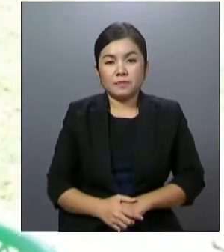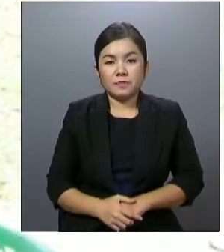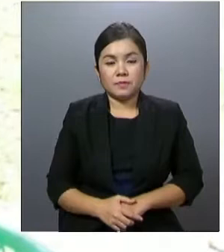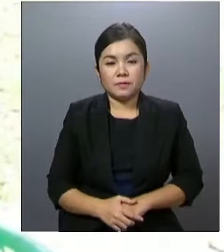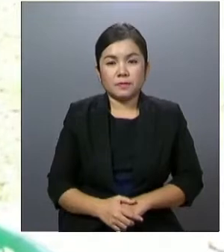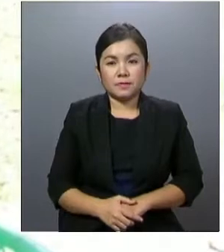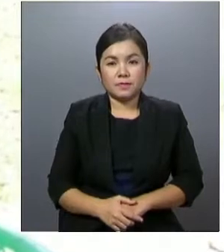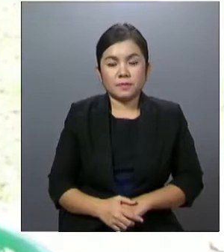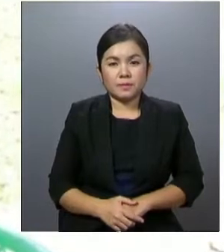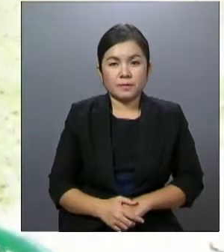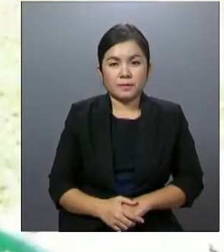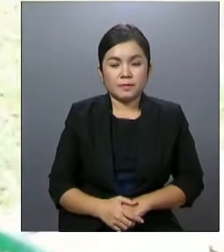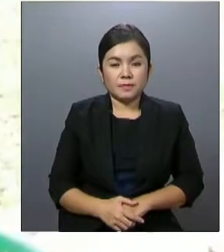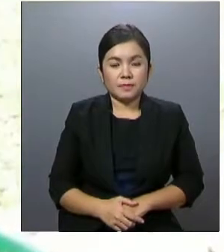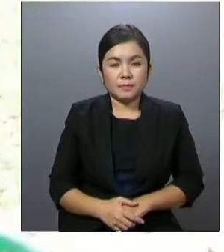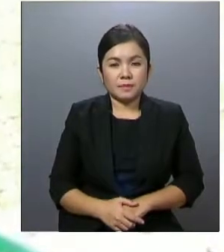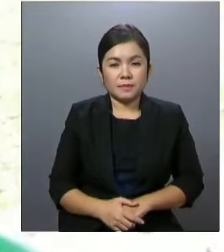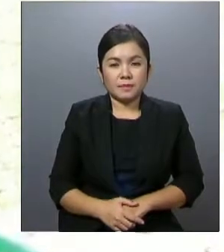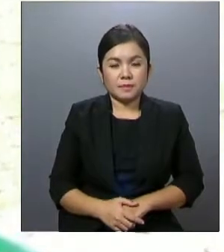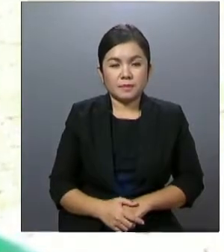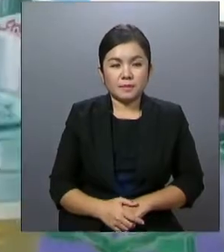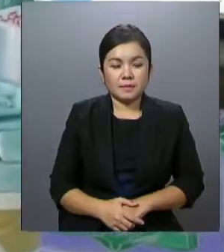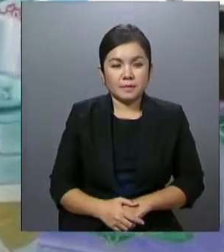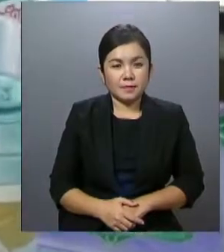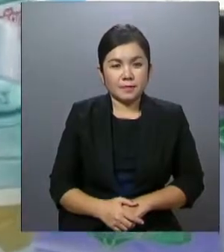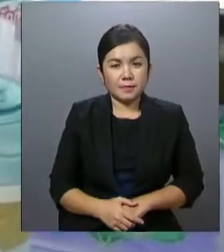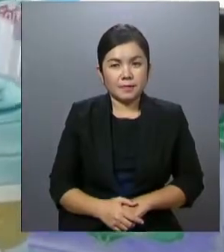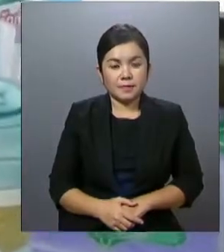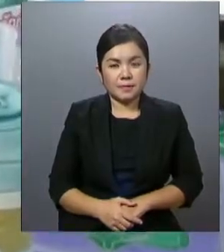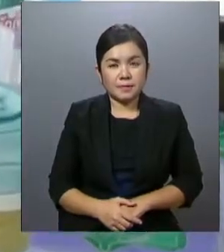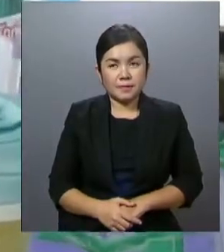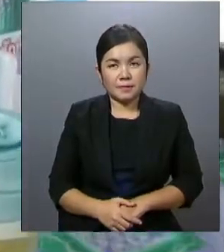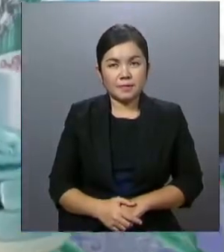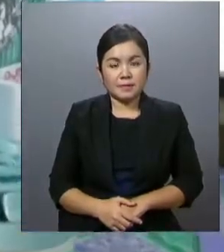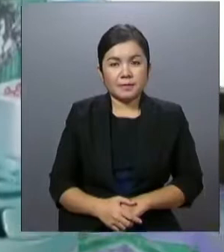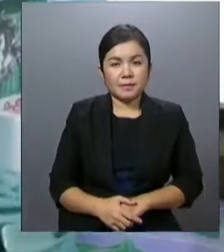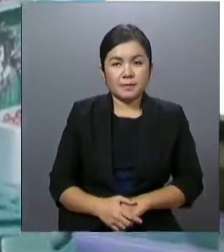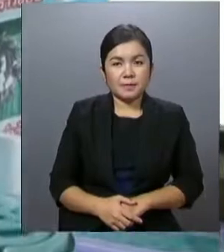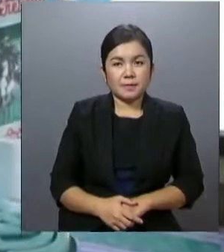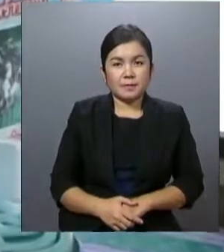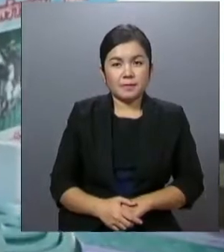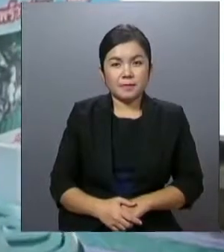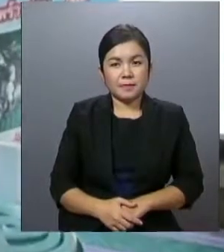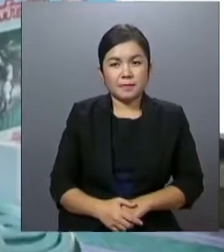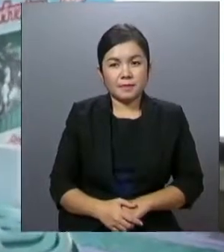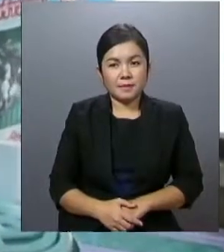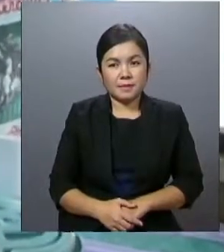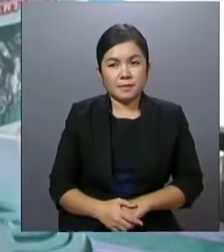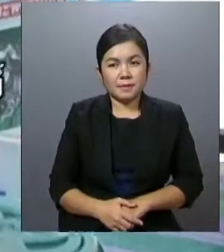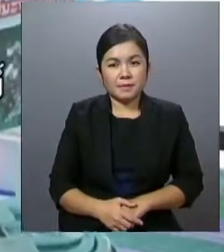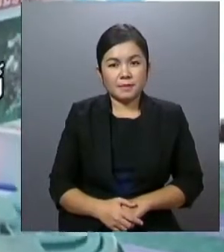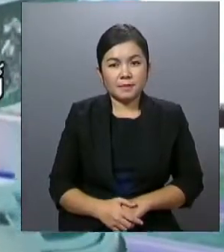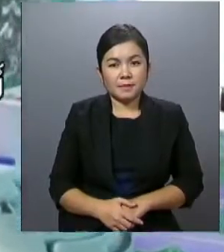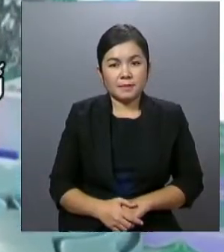าจับไม่นี่เขามาตัดจับปลาแม่จะลิ้มเหมือนถ้าวันหนึ่งกับถ้าว่าวันธรรมดาแม่ก็จะทำประมาณ